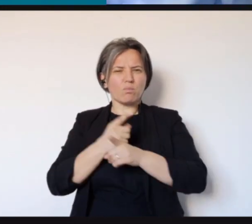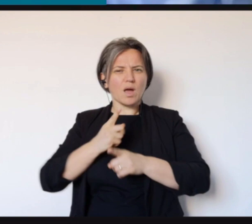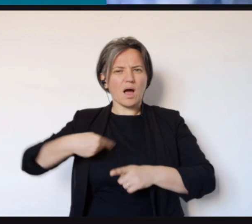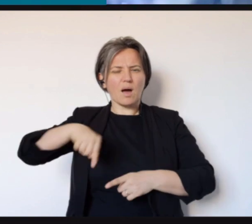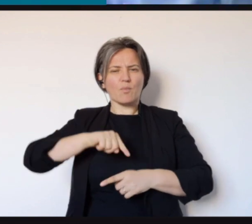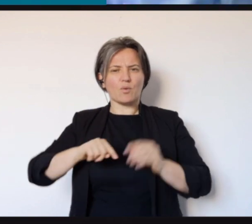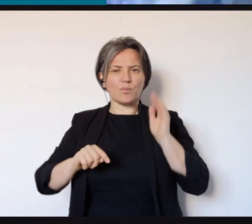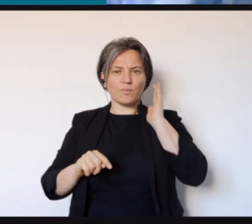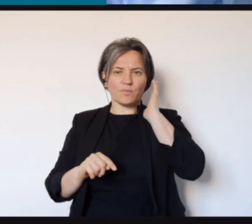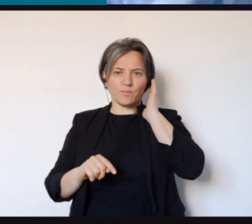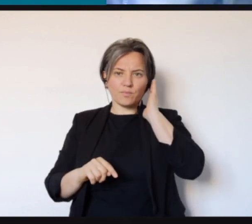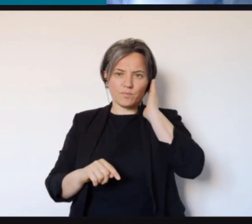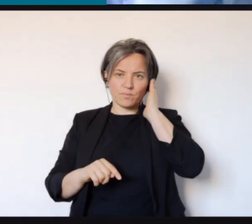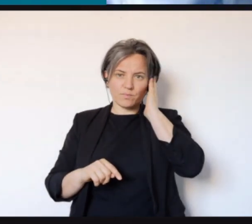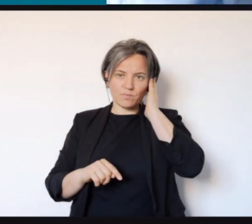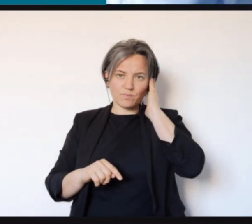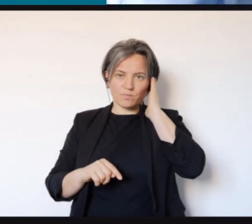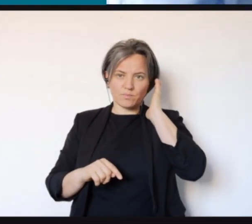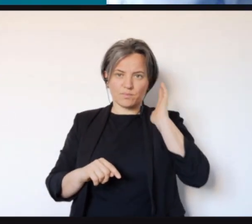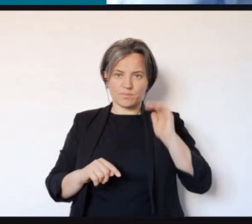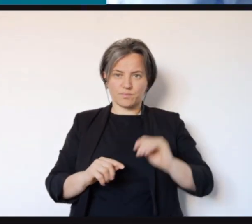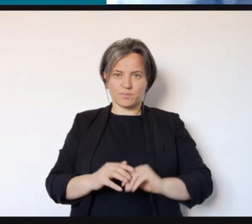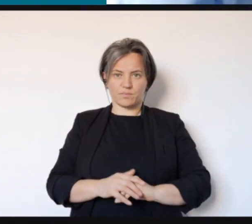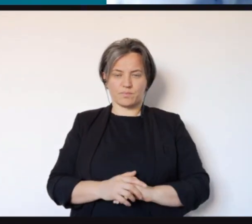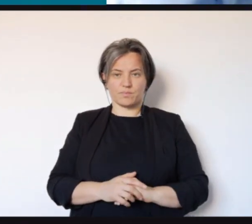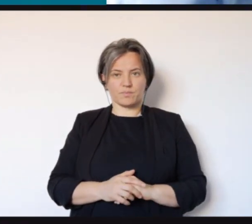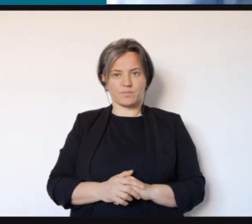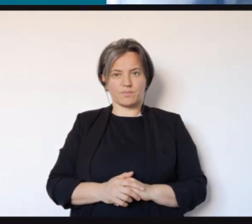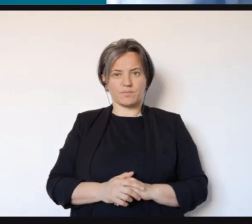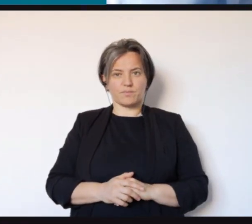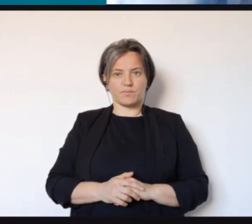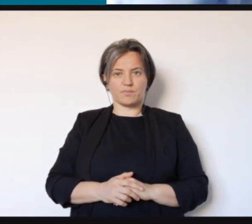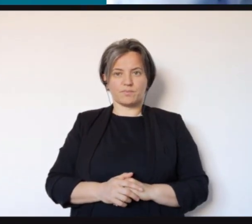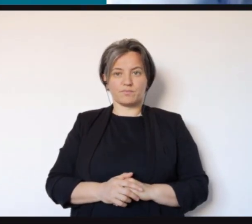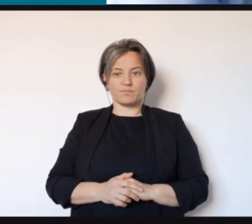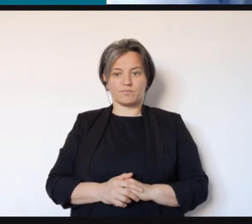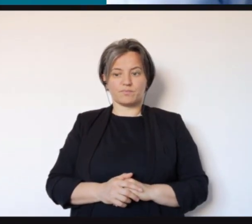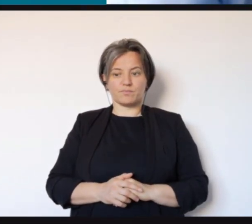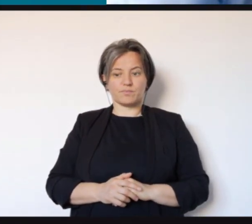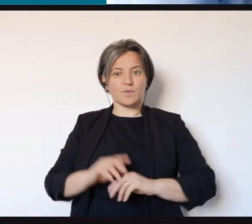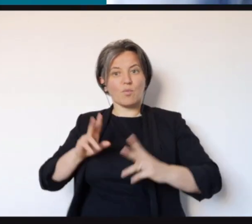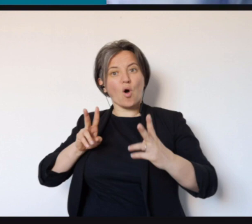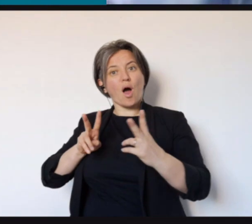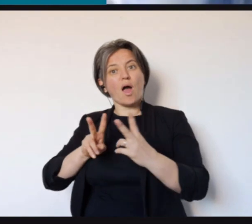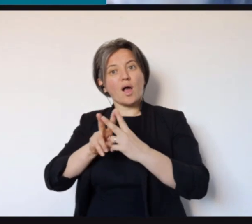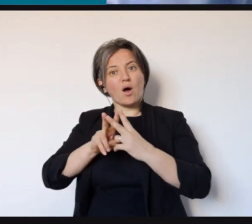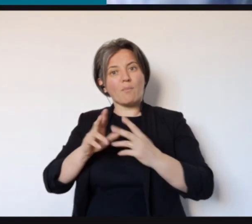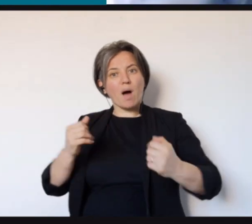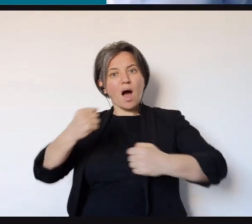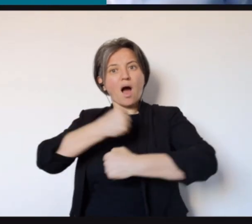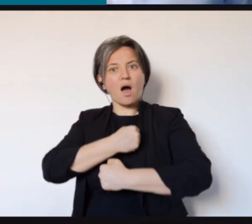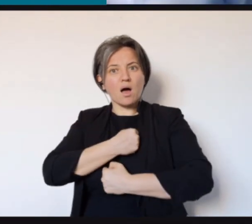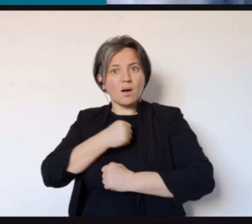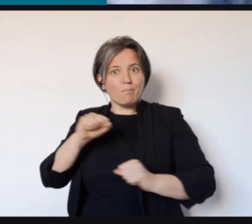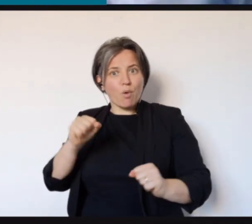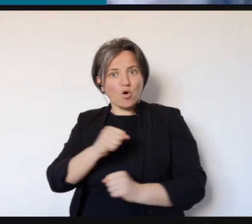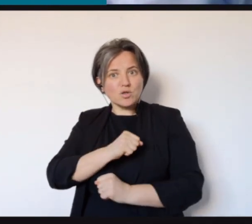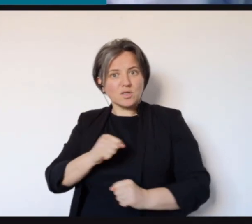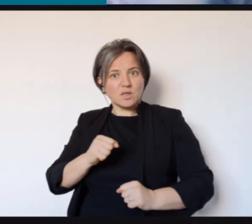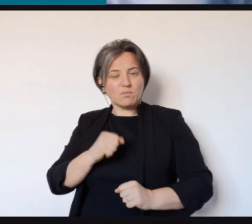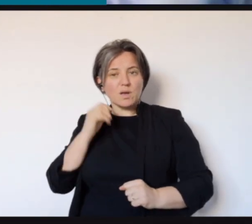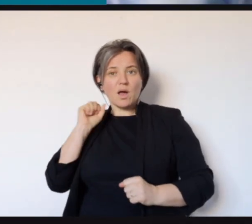cosa significa che per un periodo di tempo ci incontriamo ma non ci possiamo